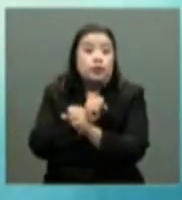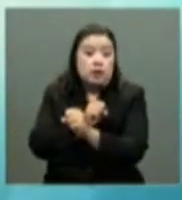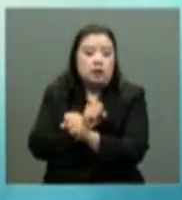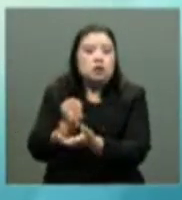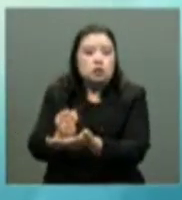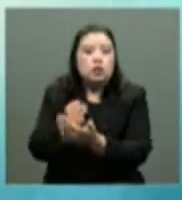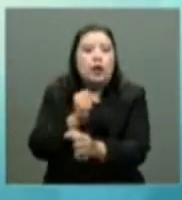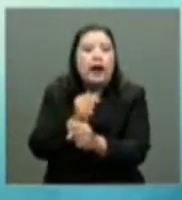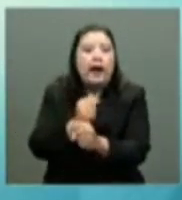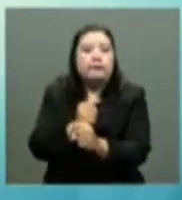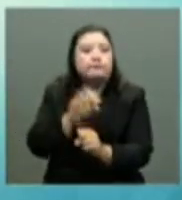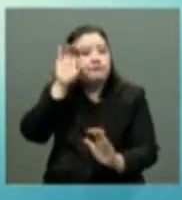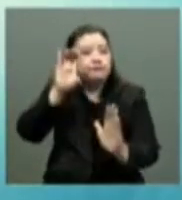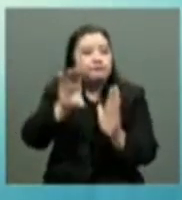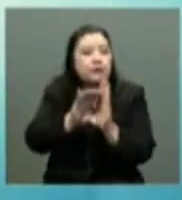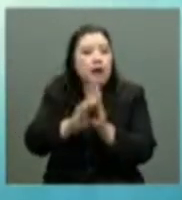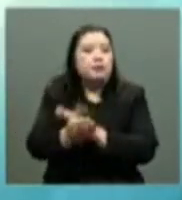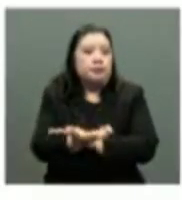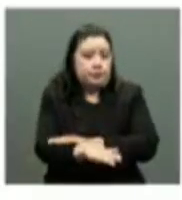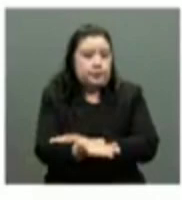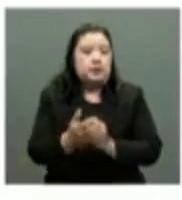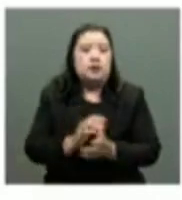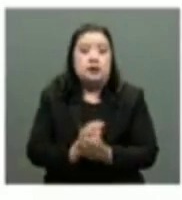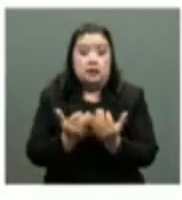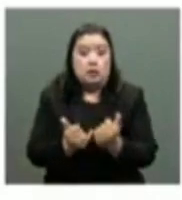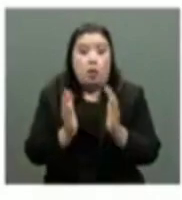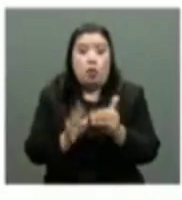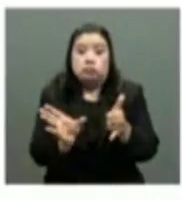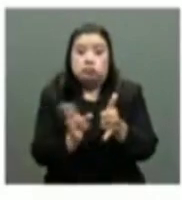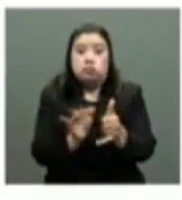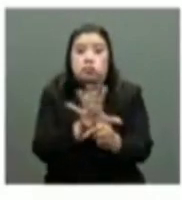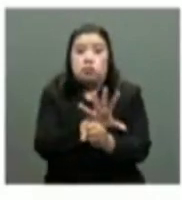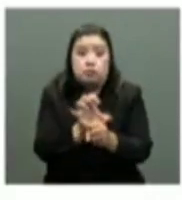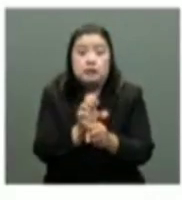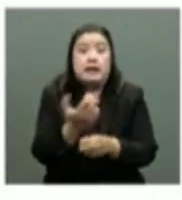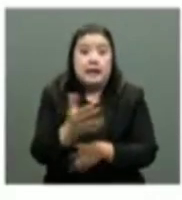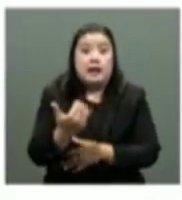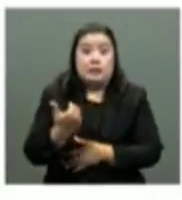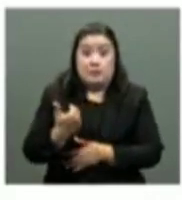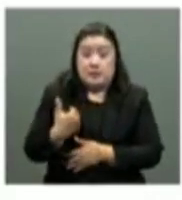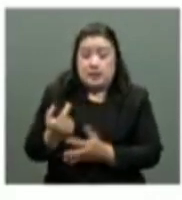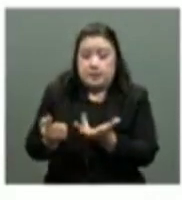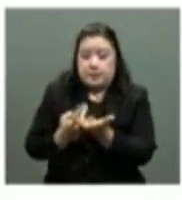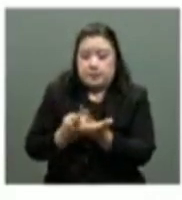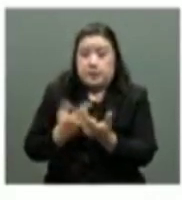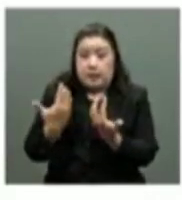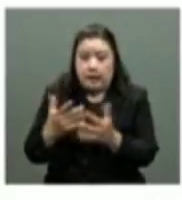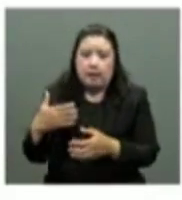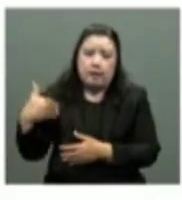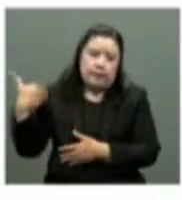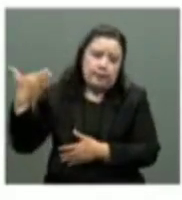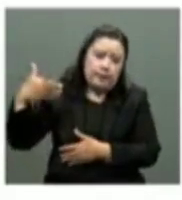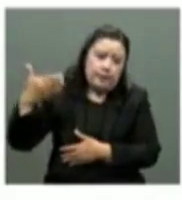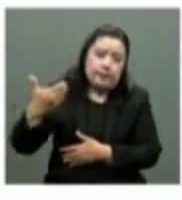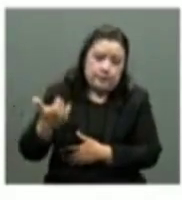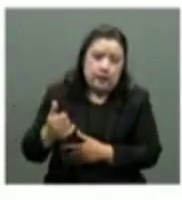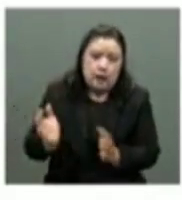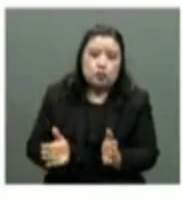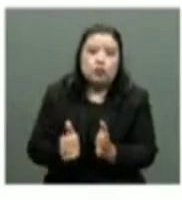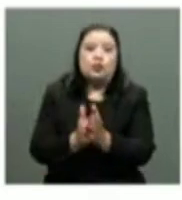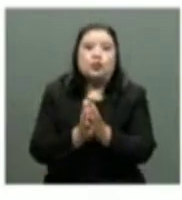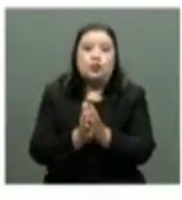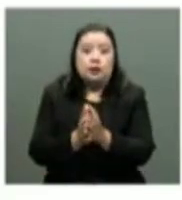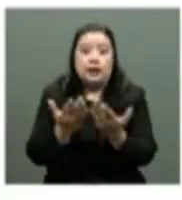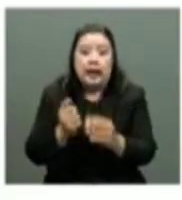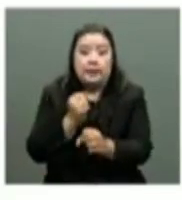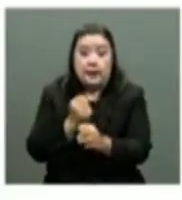อันนี้เป็นการเก็บสะสมผู้ป่วยมาทั้งหมดตั้งแต่มีการรายงานขึ้นมาแล้วเอามาล